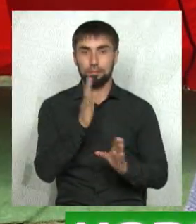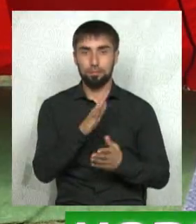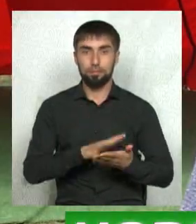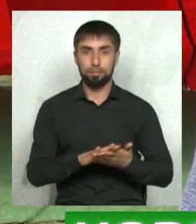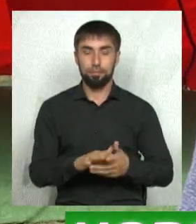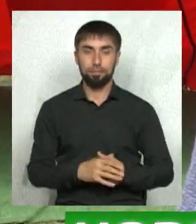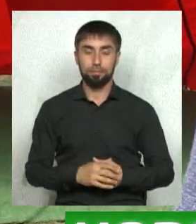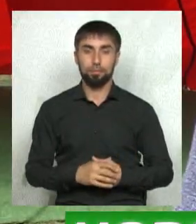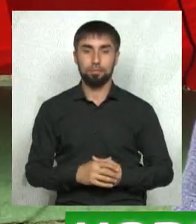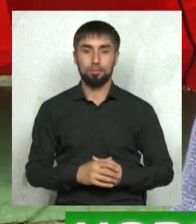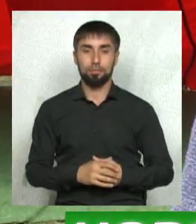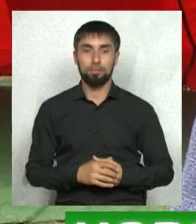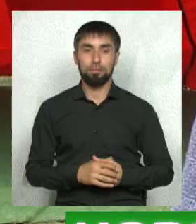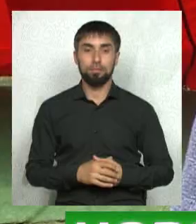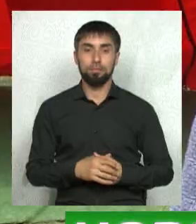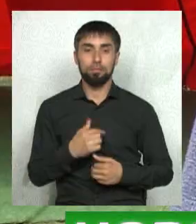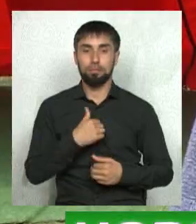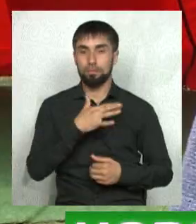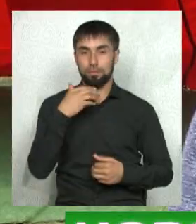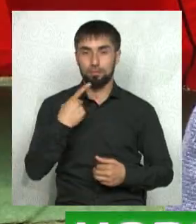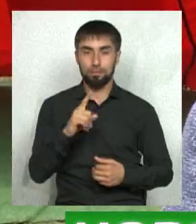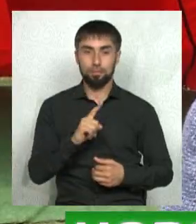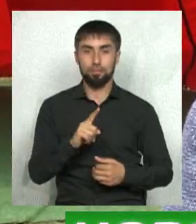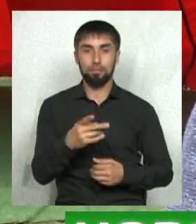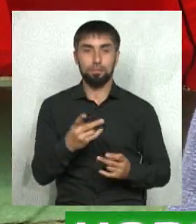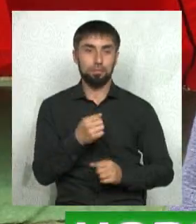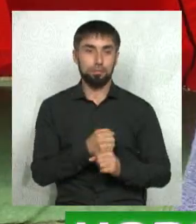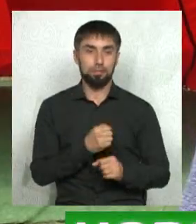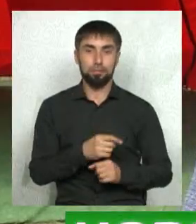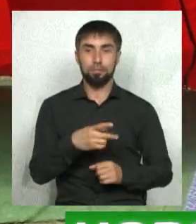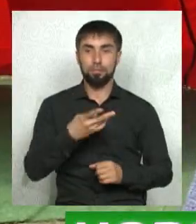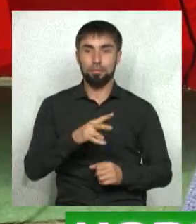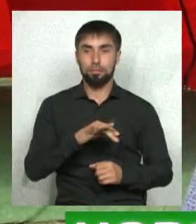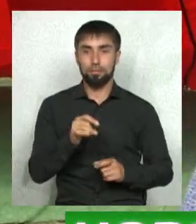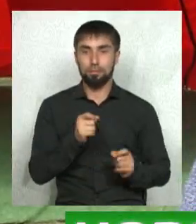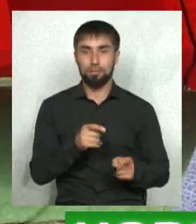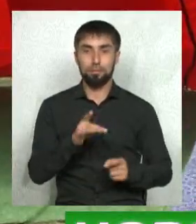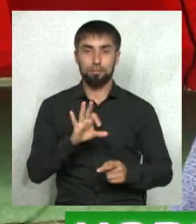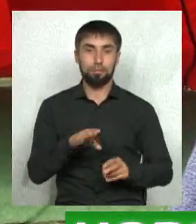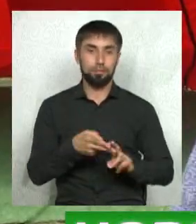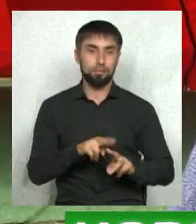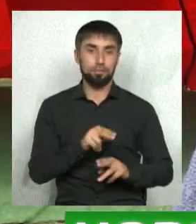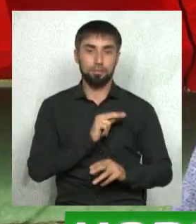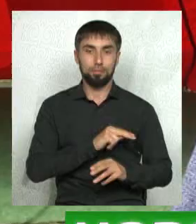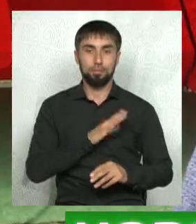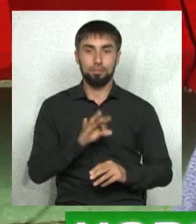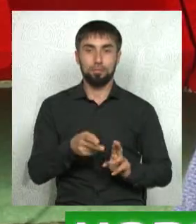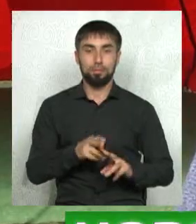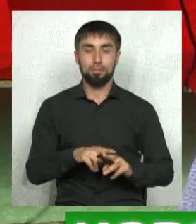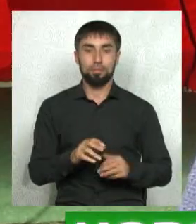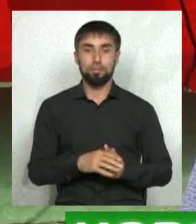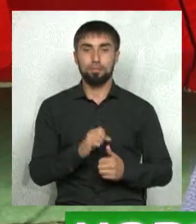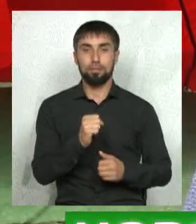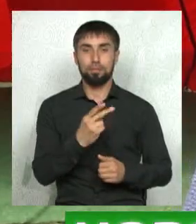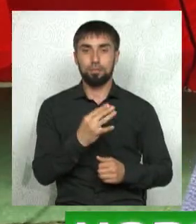чистоты. Мы много говорим о том, что это надо делать, что не надо мусорить. И вот эта работа, вот эти вот